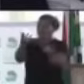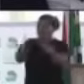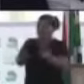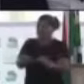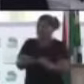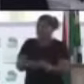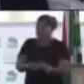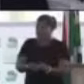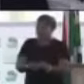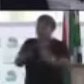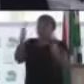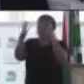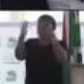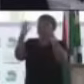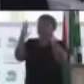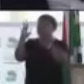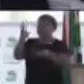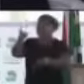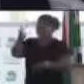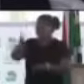ngicela ukubani bashayele izandla